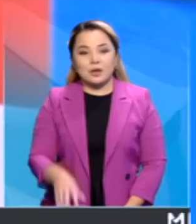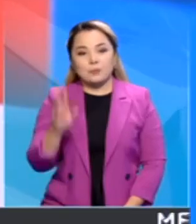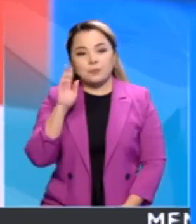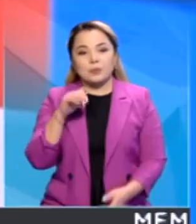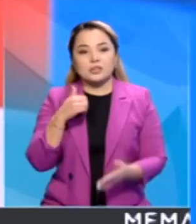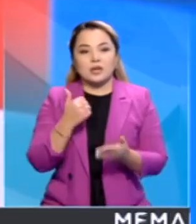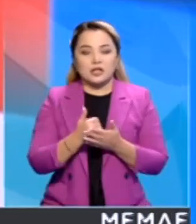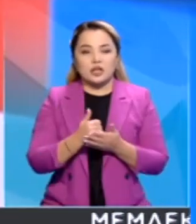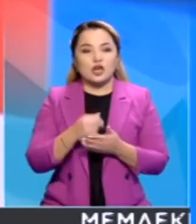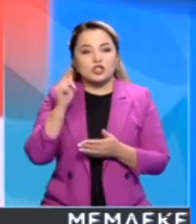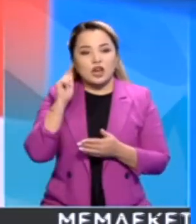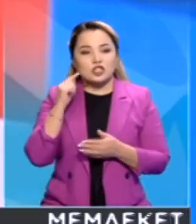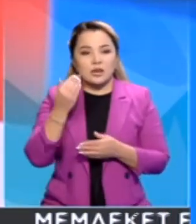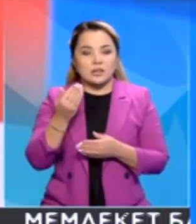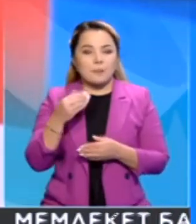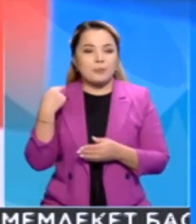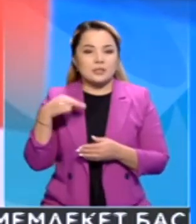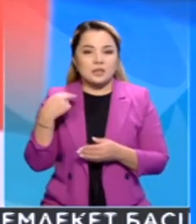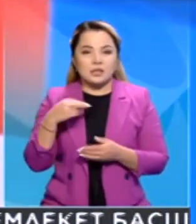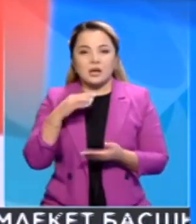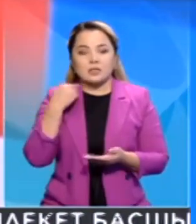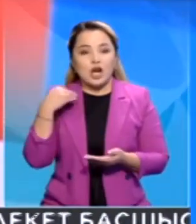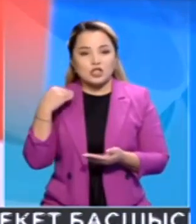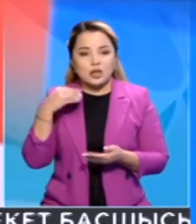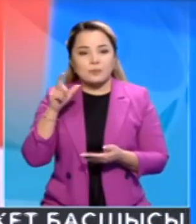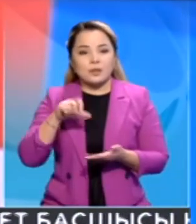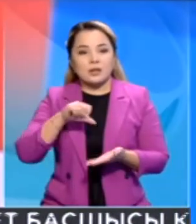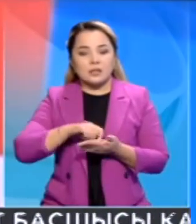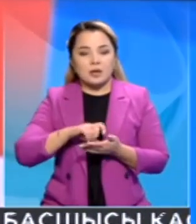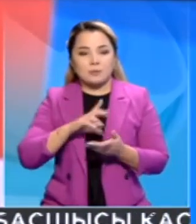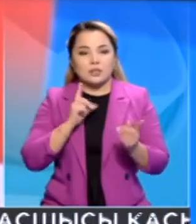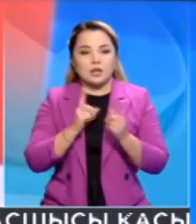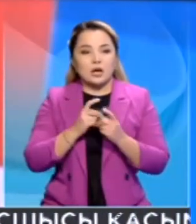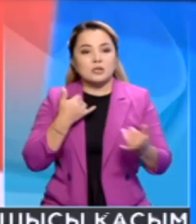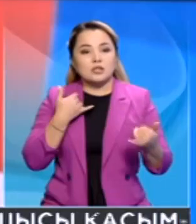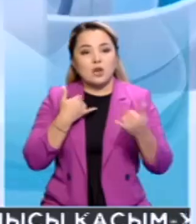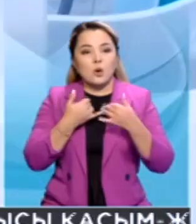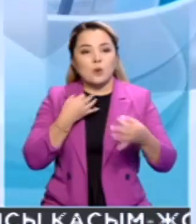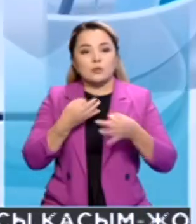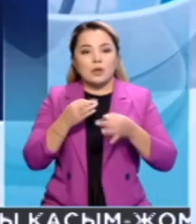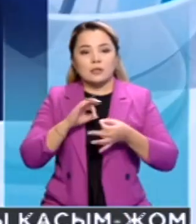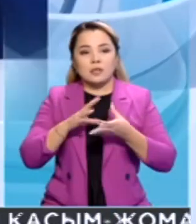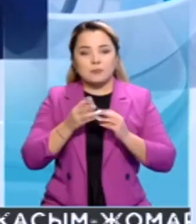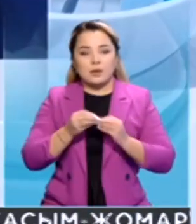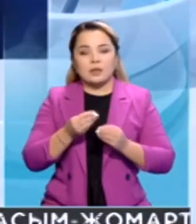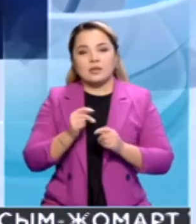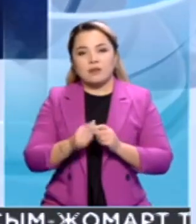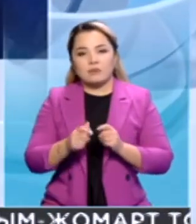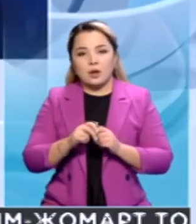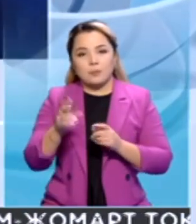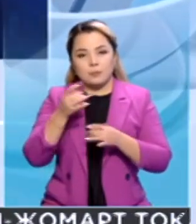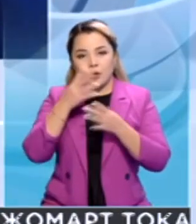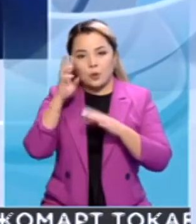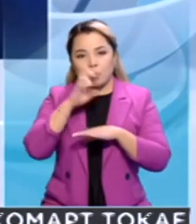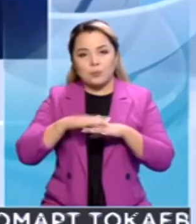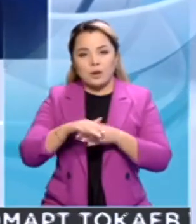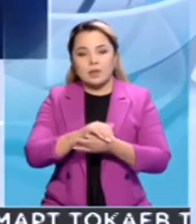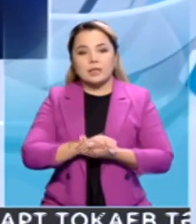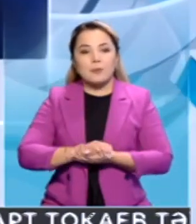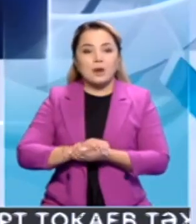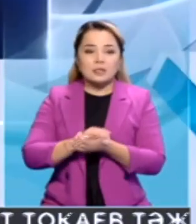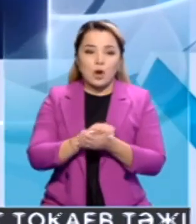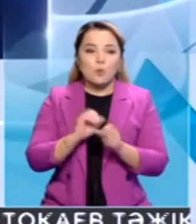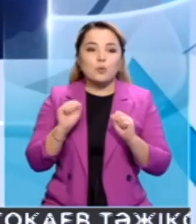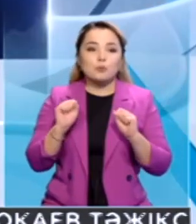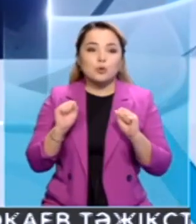Мемлекет басшысы Тәжікстан президенті Эмомали Рахмонмен телефонмен сөйлесті. Президенттер сауда-экономикалық, инвестициялық және мәдени-гуманитарлық саладағы